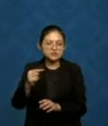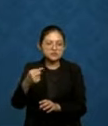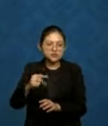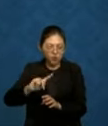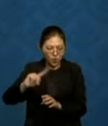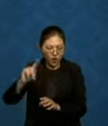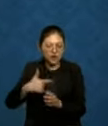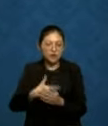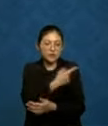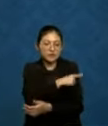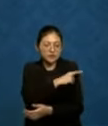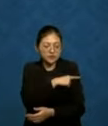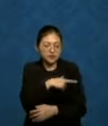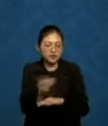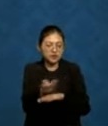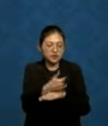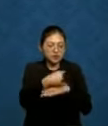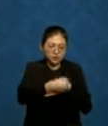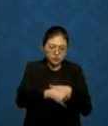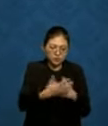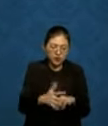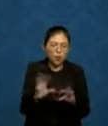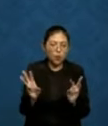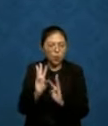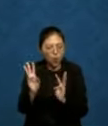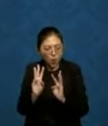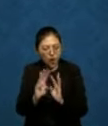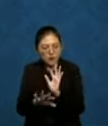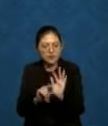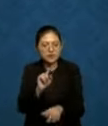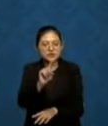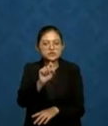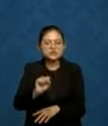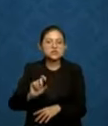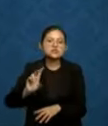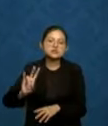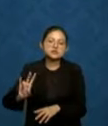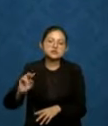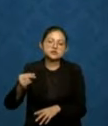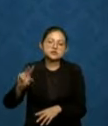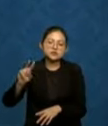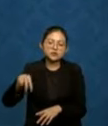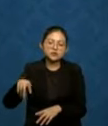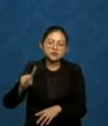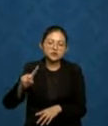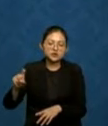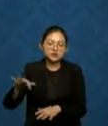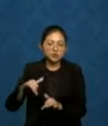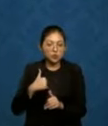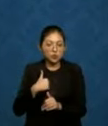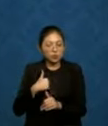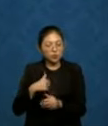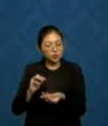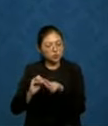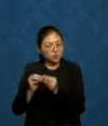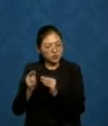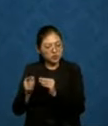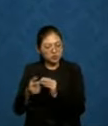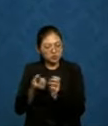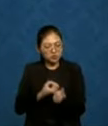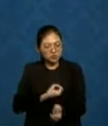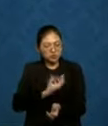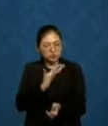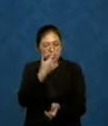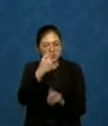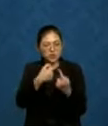ปริญญาตรีครับหรือ 20-24ปีเครับว่างงานอยู่ถึง 17 2,400คนตัวเลขนี้น่าตกใจมากนะครับแต่การฝึกฝี